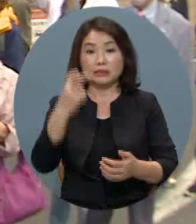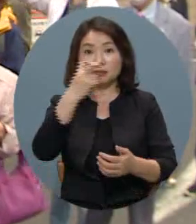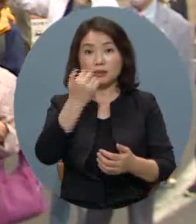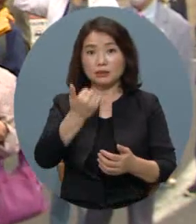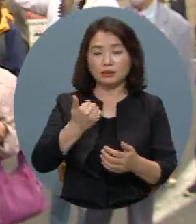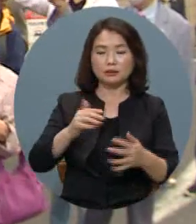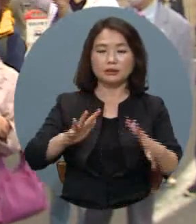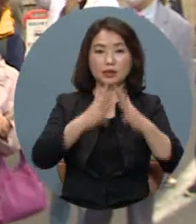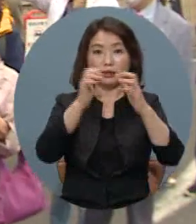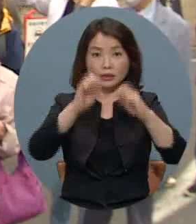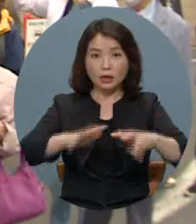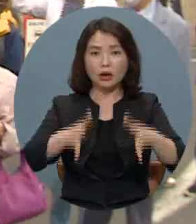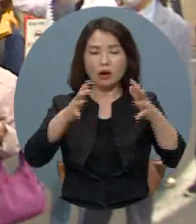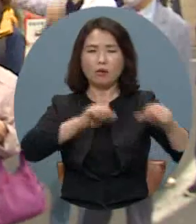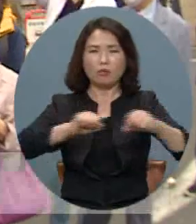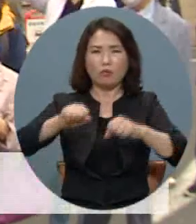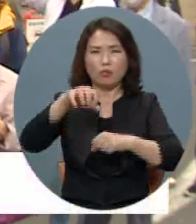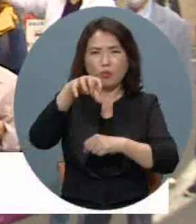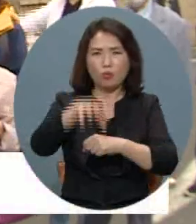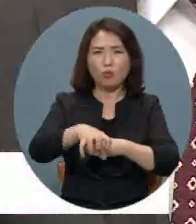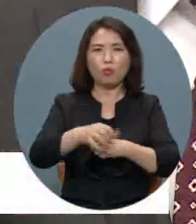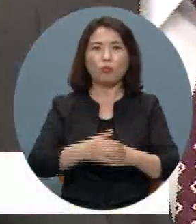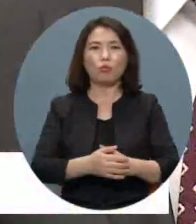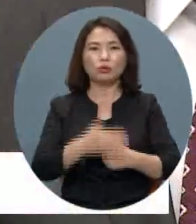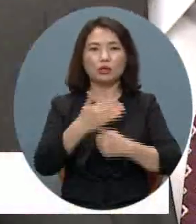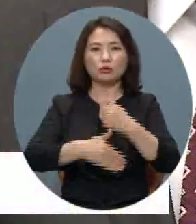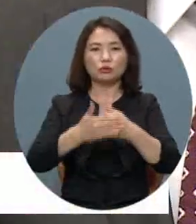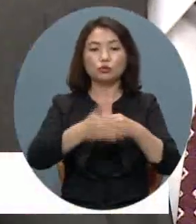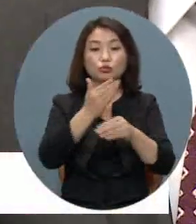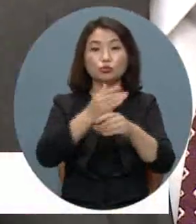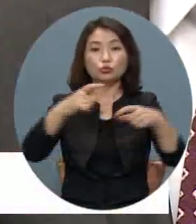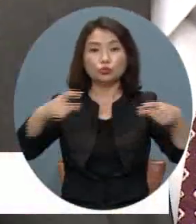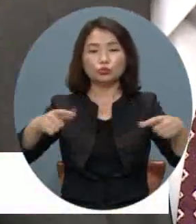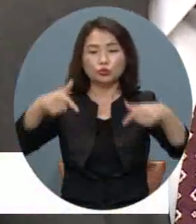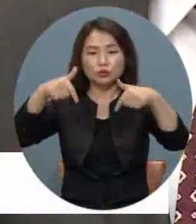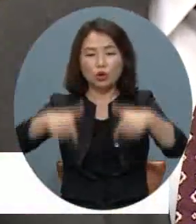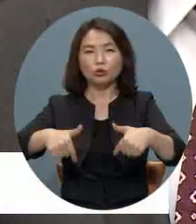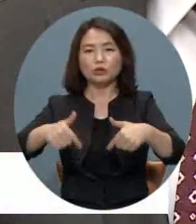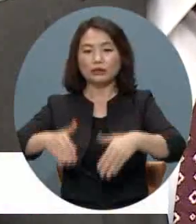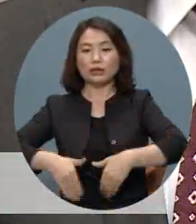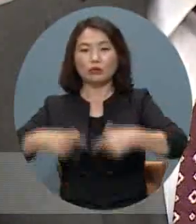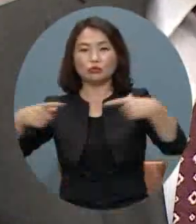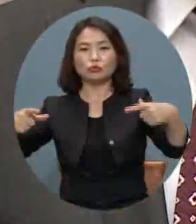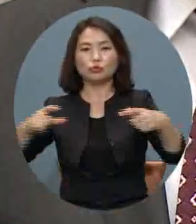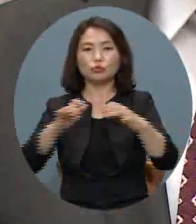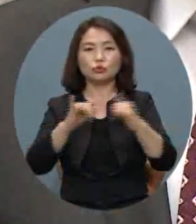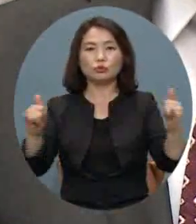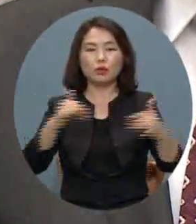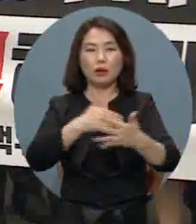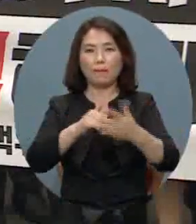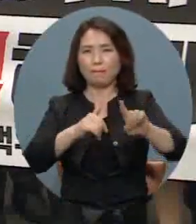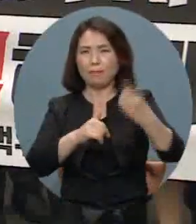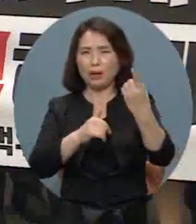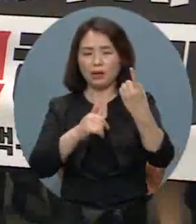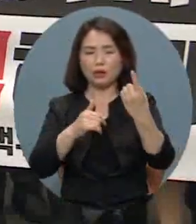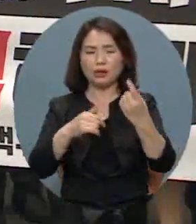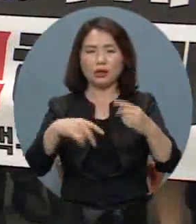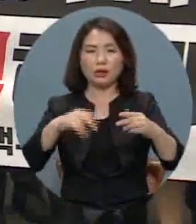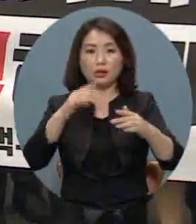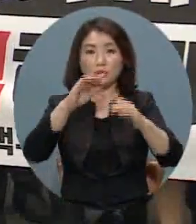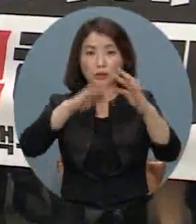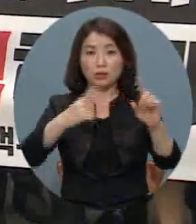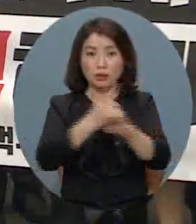앞두고 재건축 재개발이 활발하게 추진되고 있는 대구시 중구, 서구, 남구 주민 100여 명은 개정안 철회를